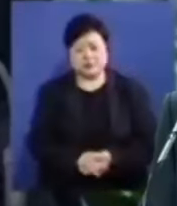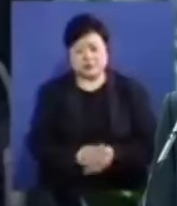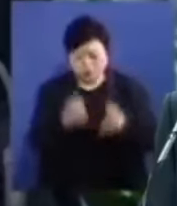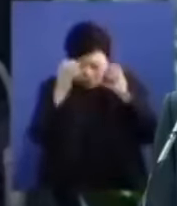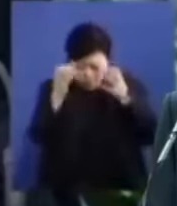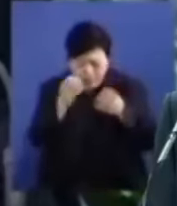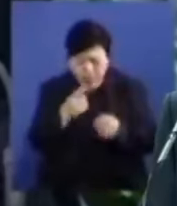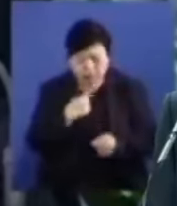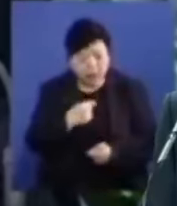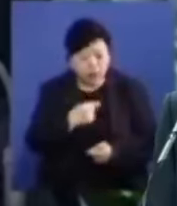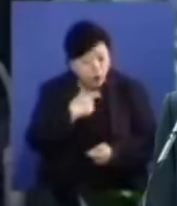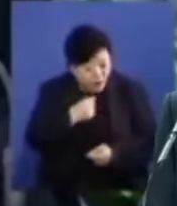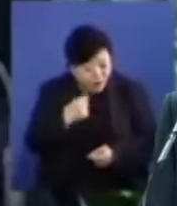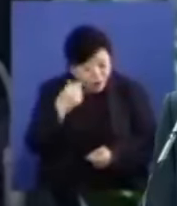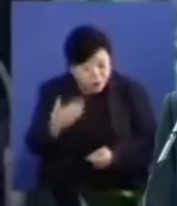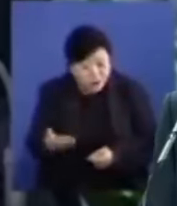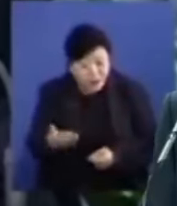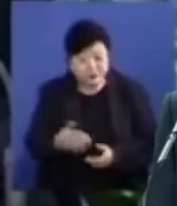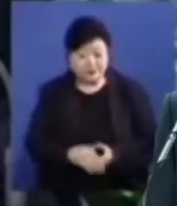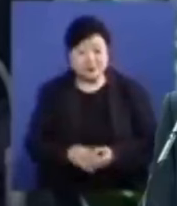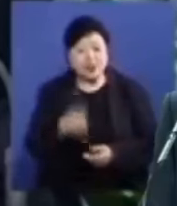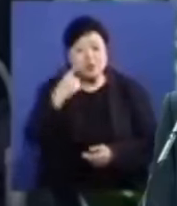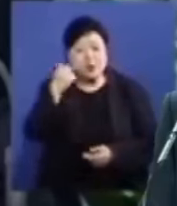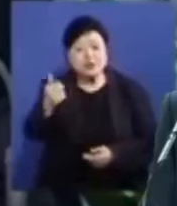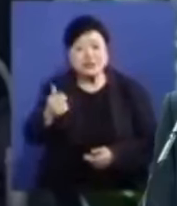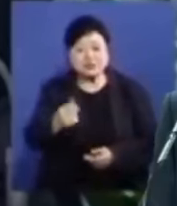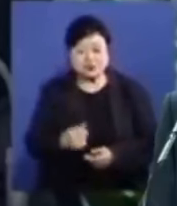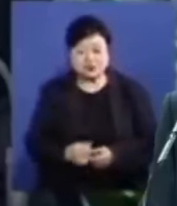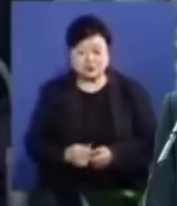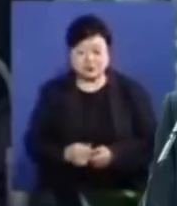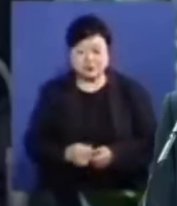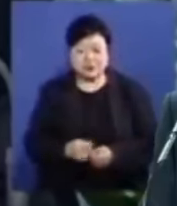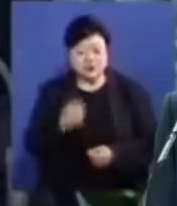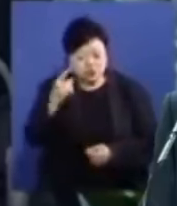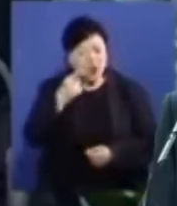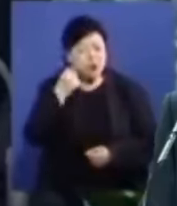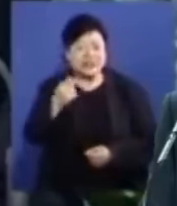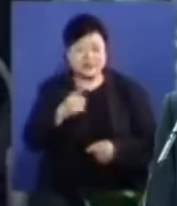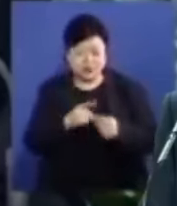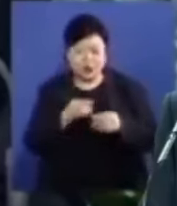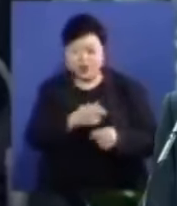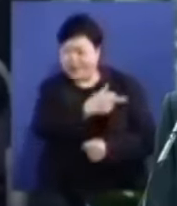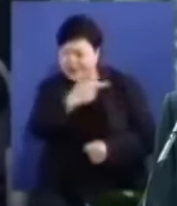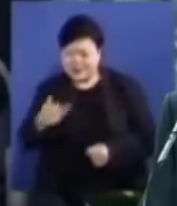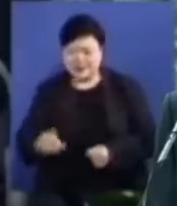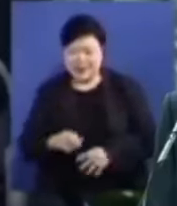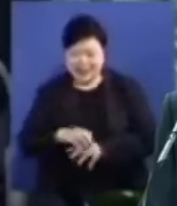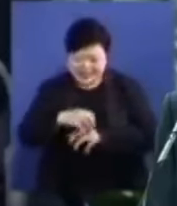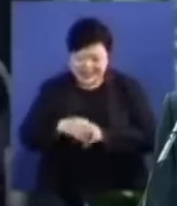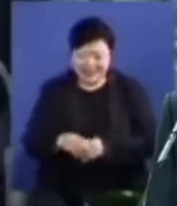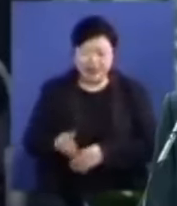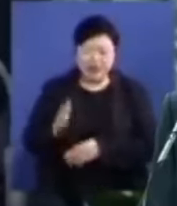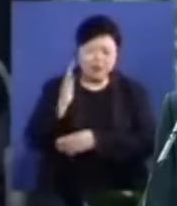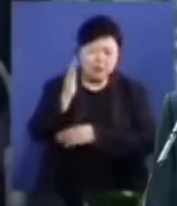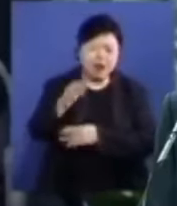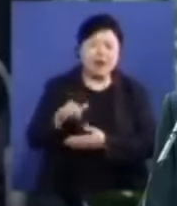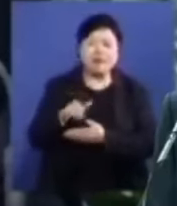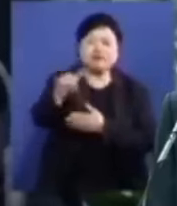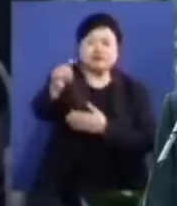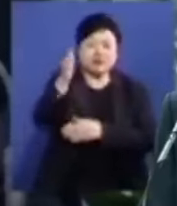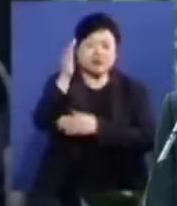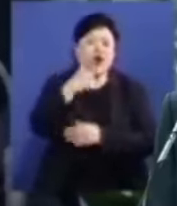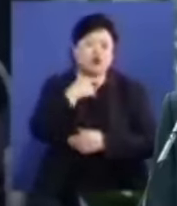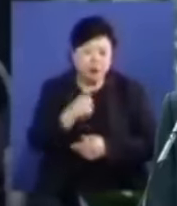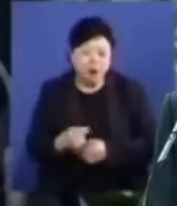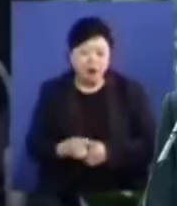고통을 당했으니까 그러고 난 다음 목사님처럼 큰 교회 목회하고 세계를 다니면서 복음 증거할 수 있다면 하겠습니다.